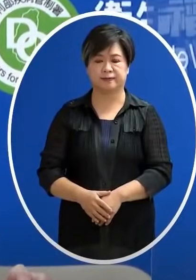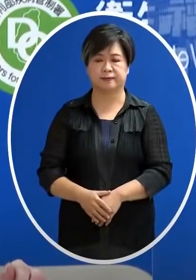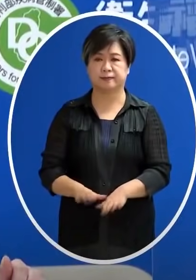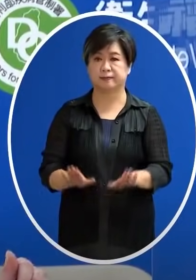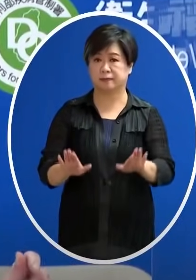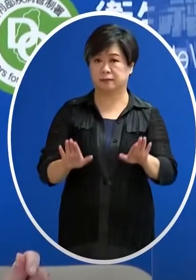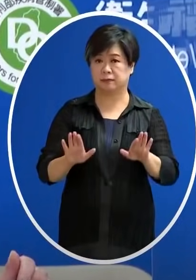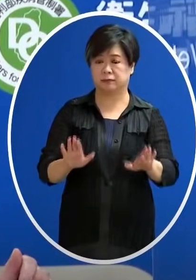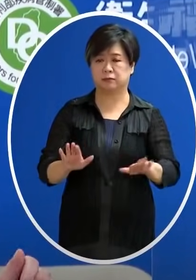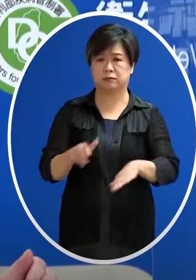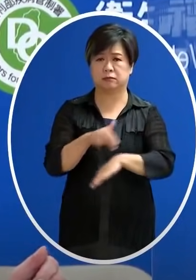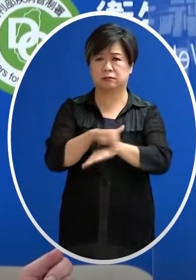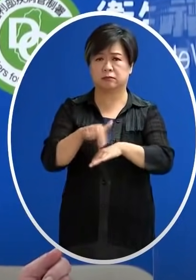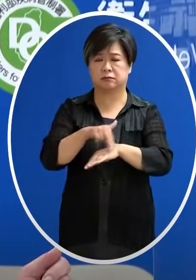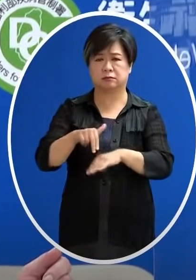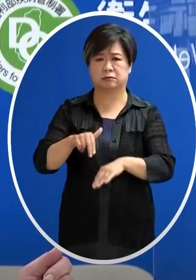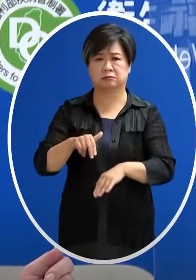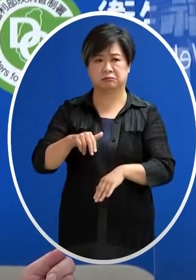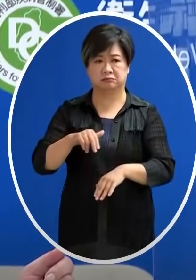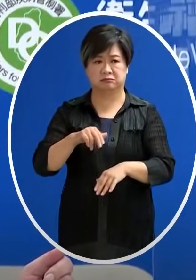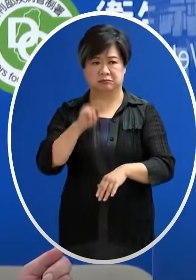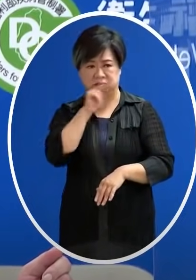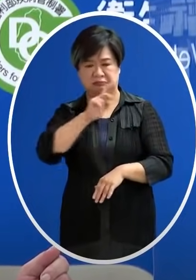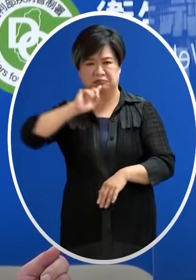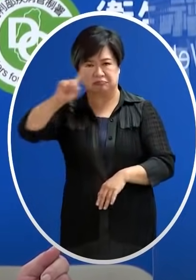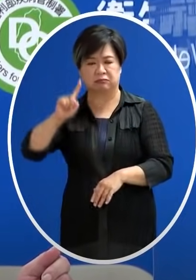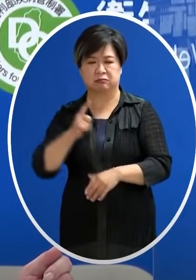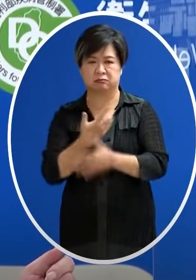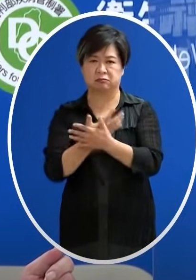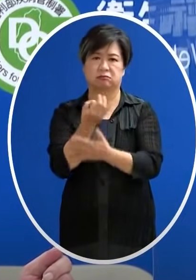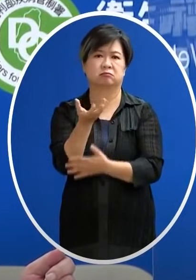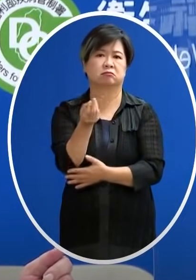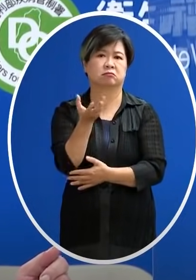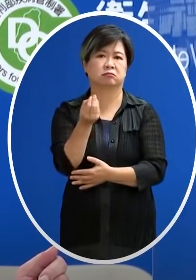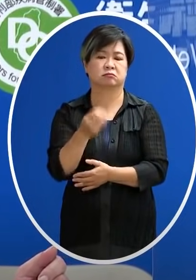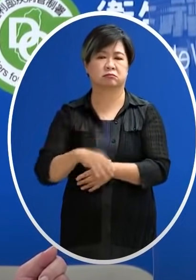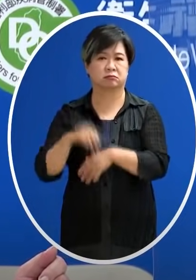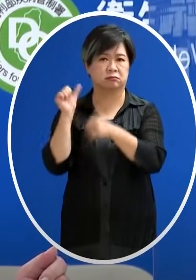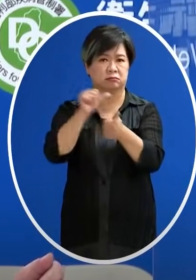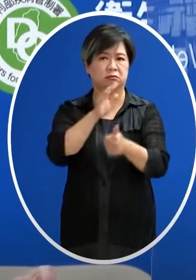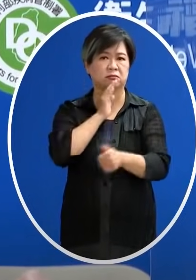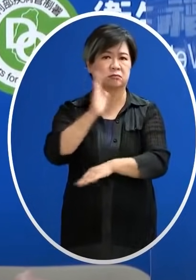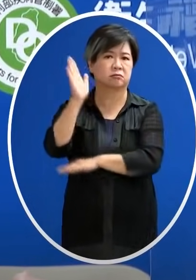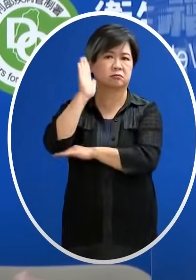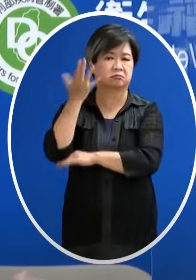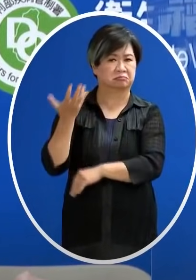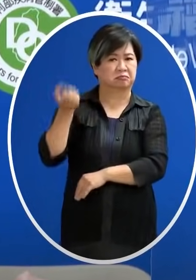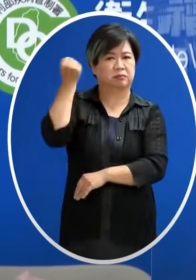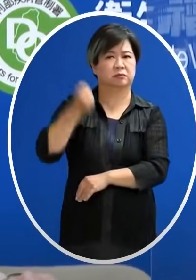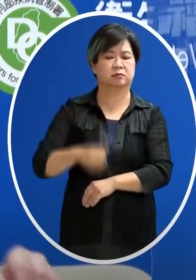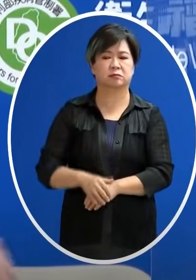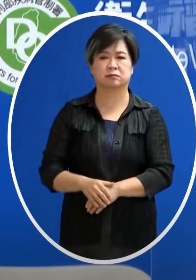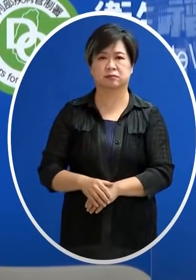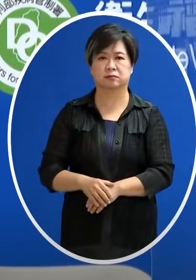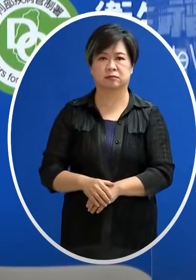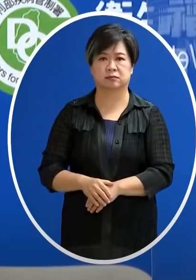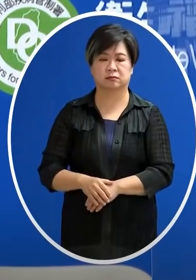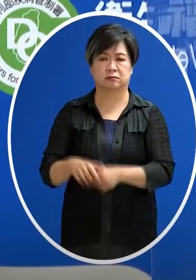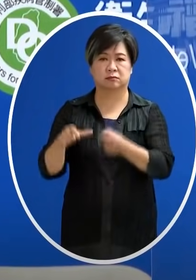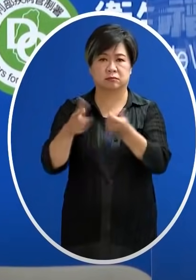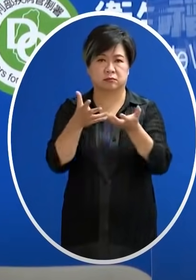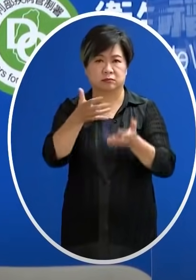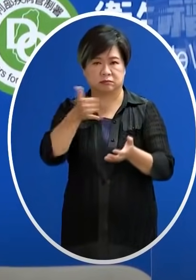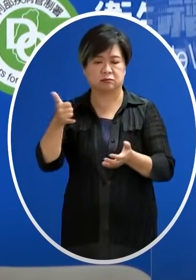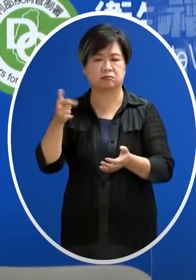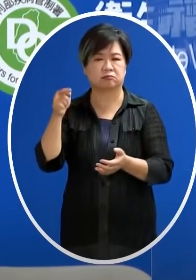前在这方是没有检举奖金的哈，那开罚都是公权力的实行嘛，哈，所以一定是公务人员